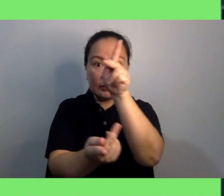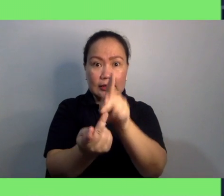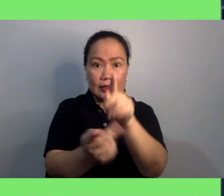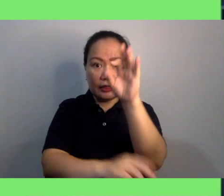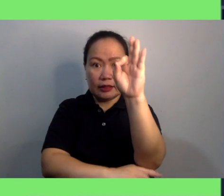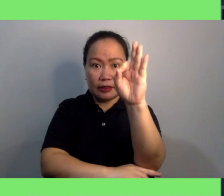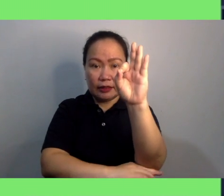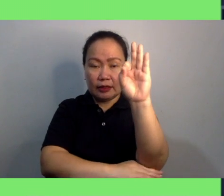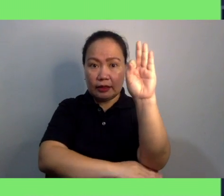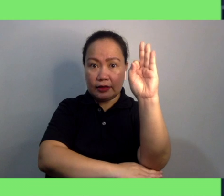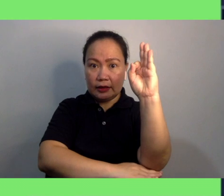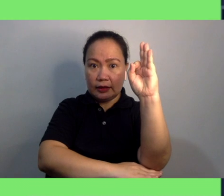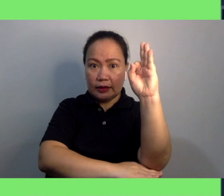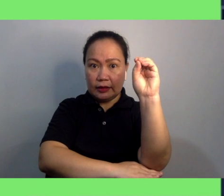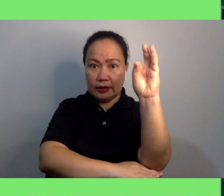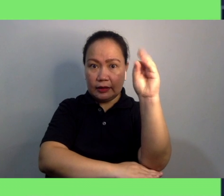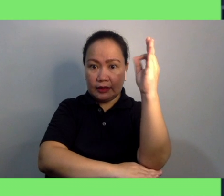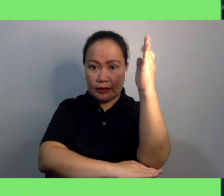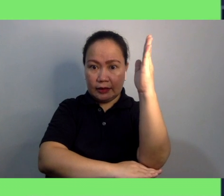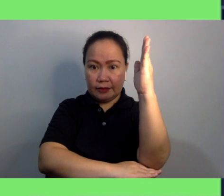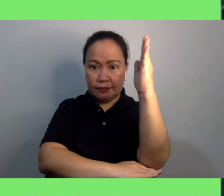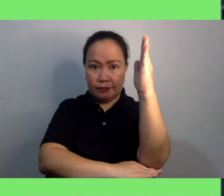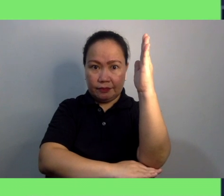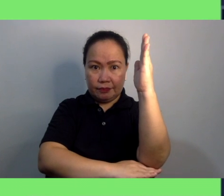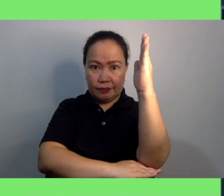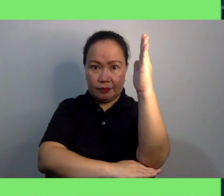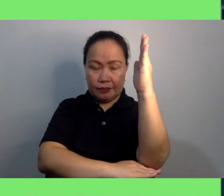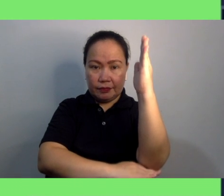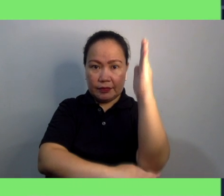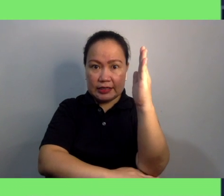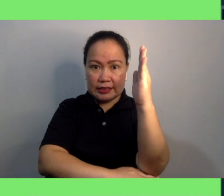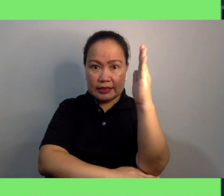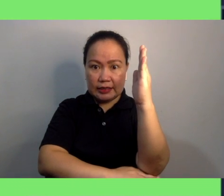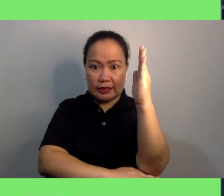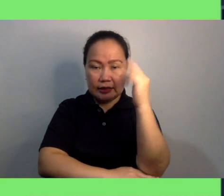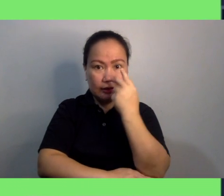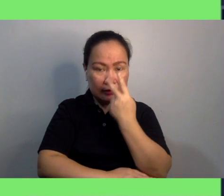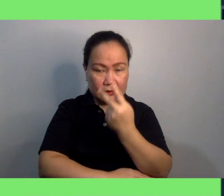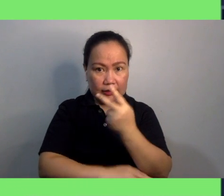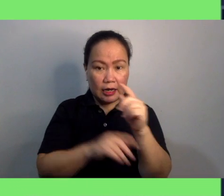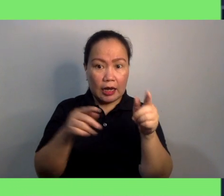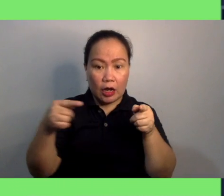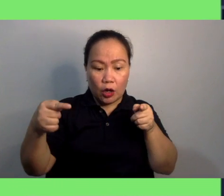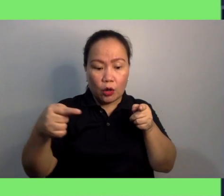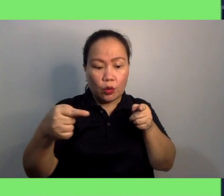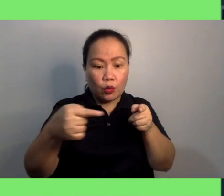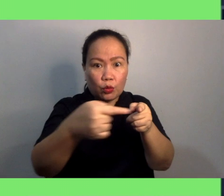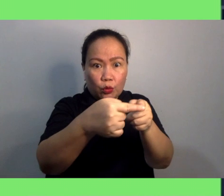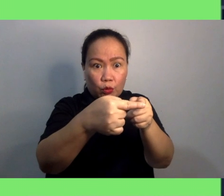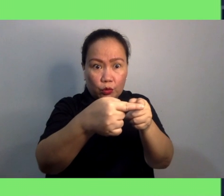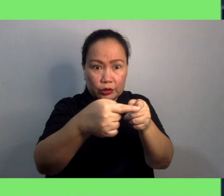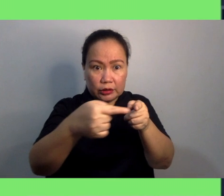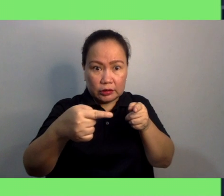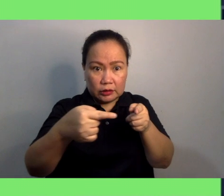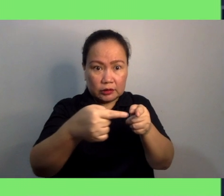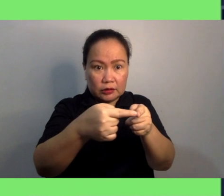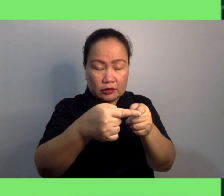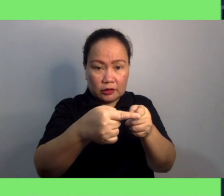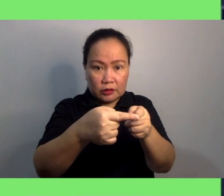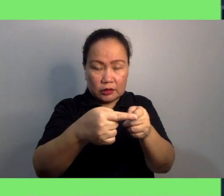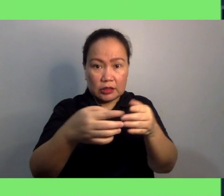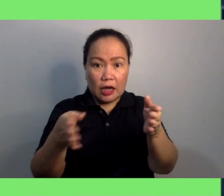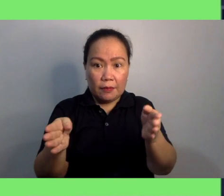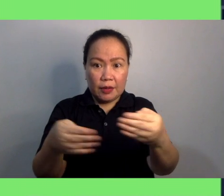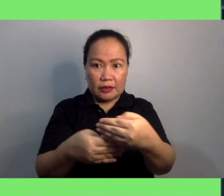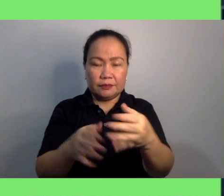so another illustration is, ito po, yung ayan, yung corner niya. Okay, and then